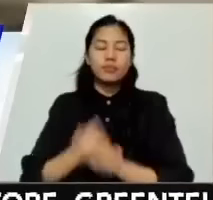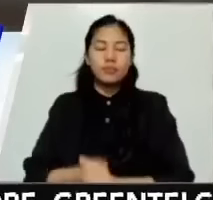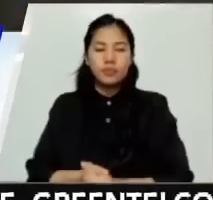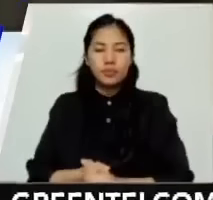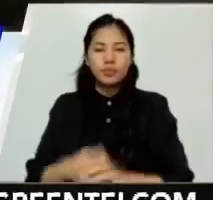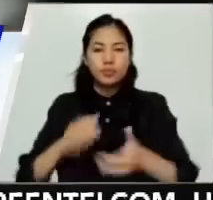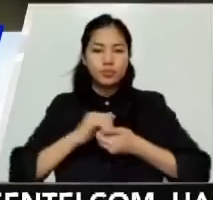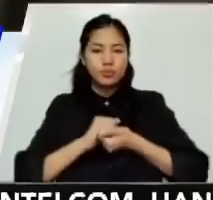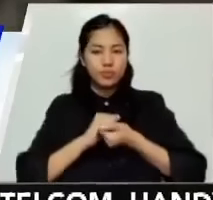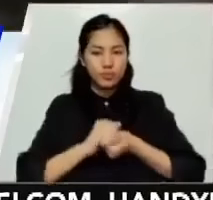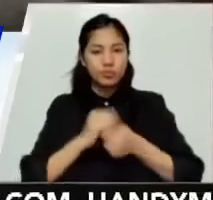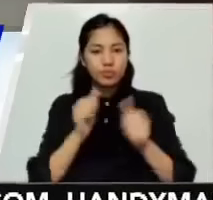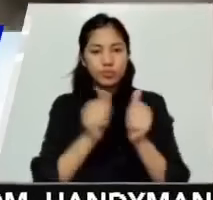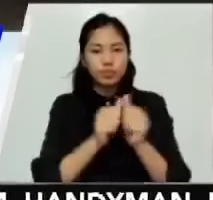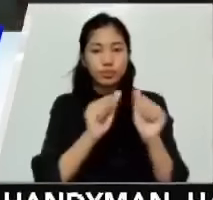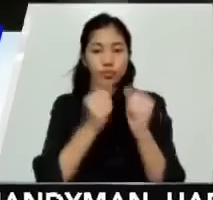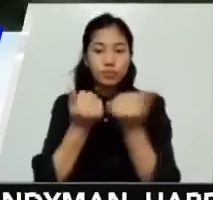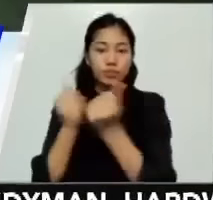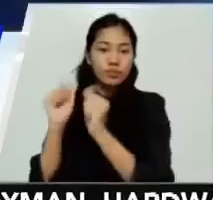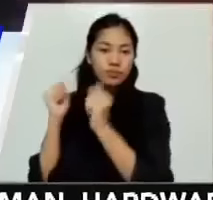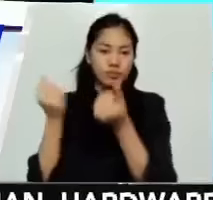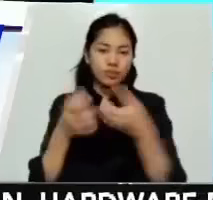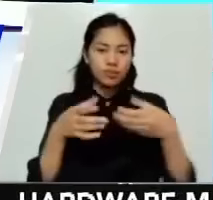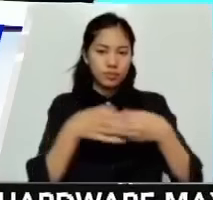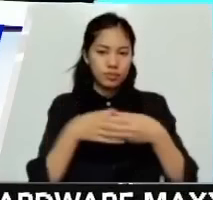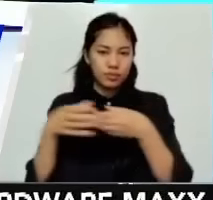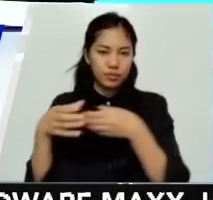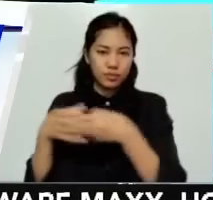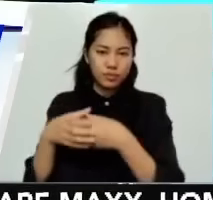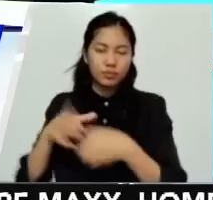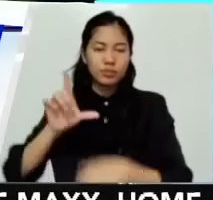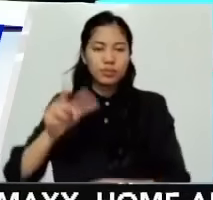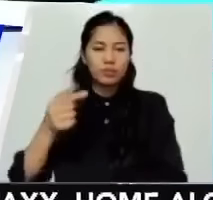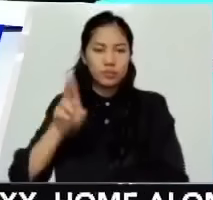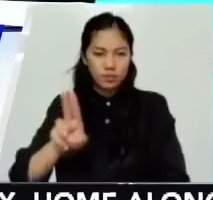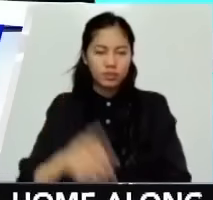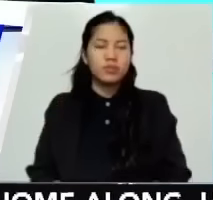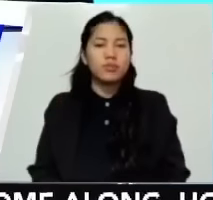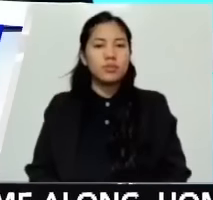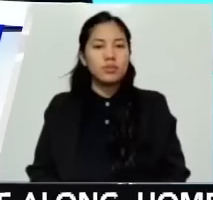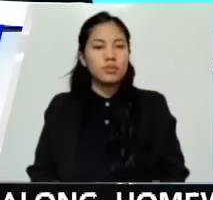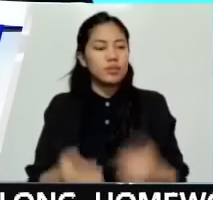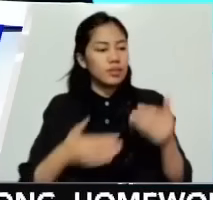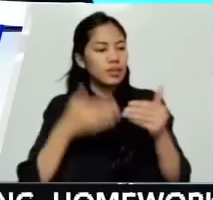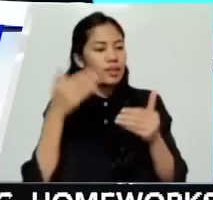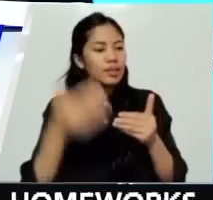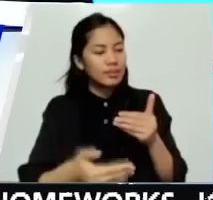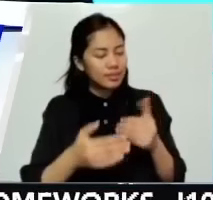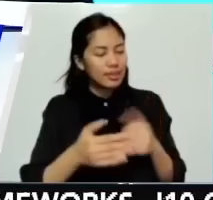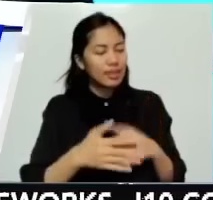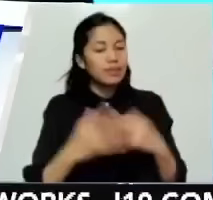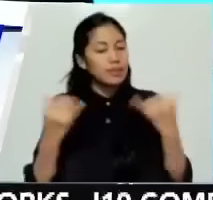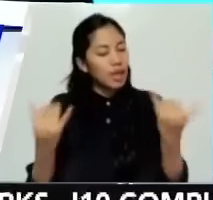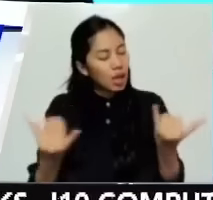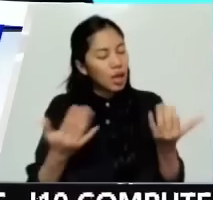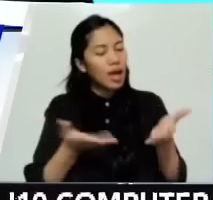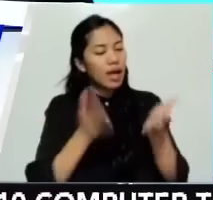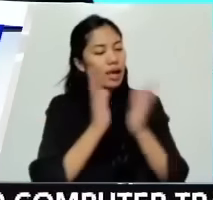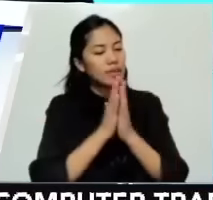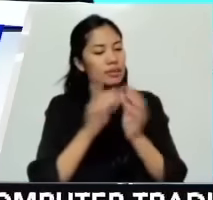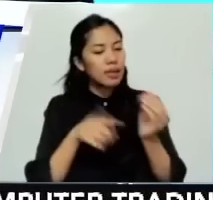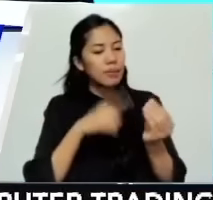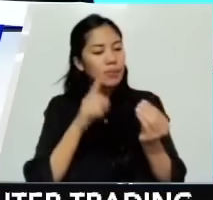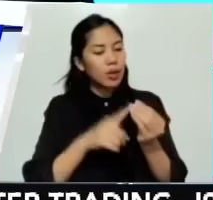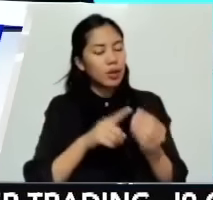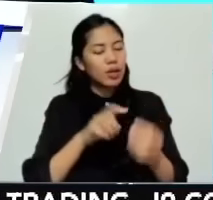LGUs. Mm-hmm. Sa gitna po nito mga baha at pag-ulan dyan sa Mindanao, mapunta naman tayo sa El Nino Task Force. Mm-hmm. Kumusta na yung paghahanda ng OCD dito po sa El